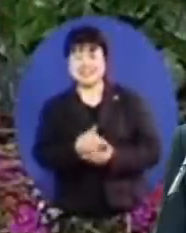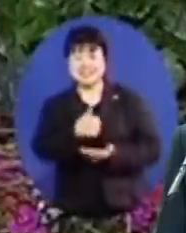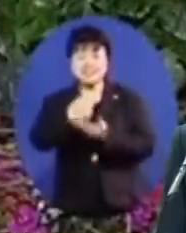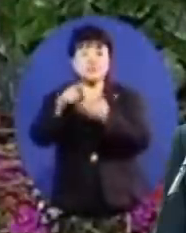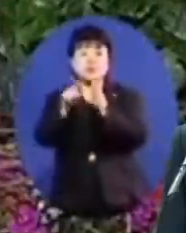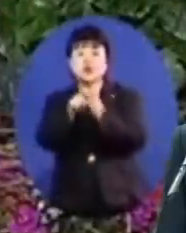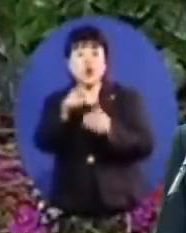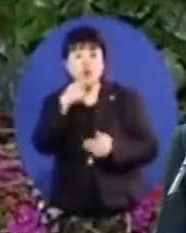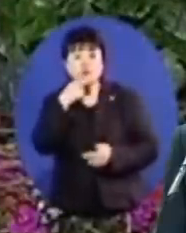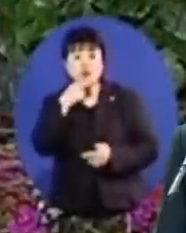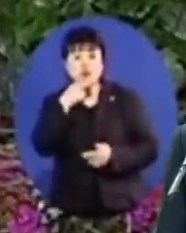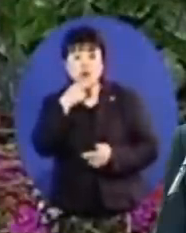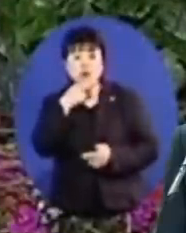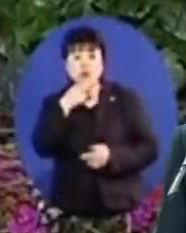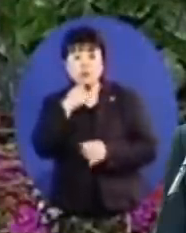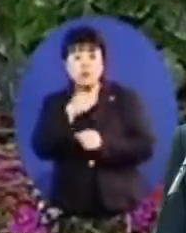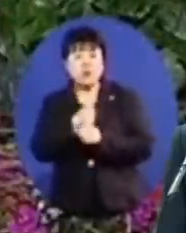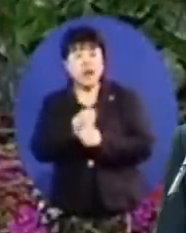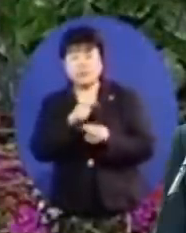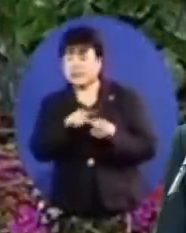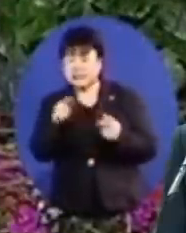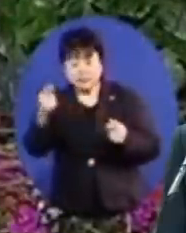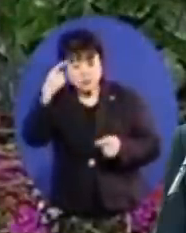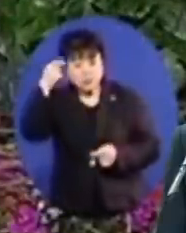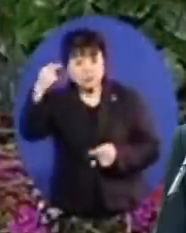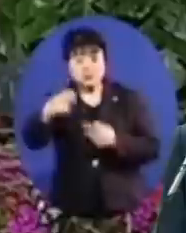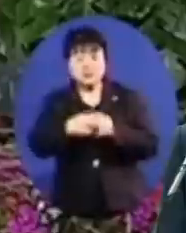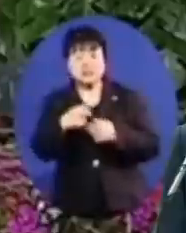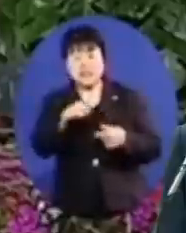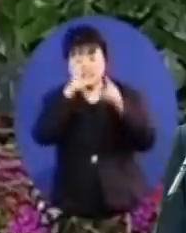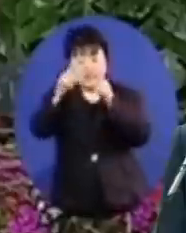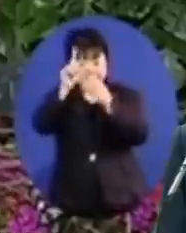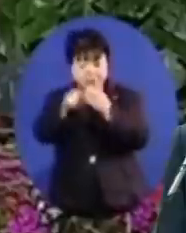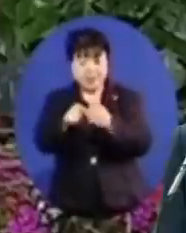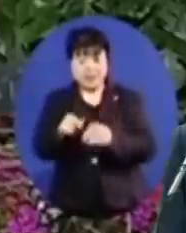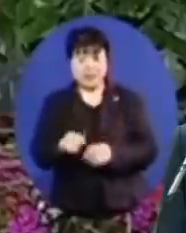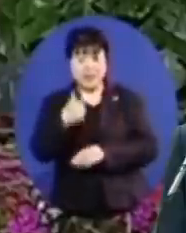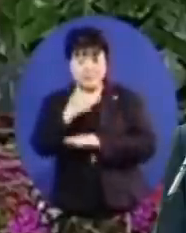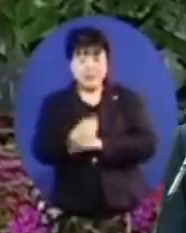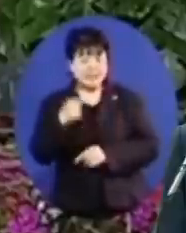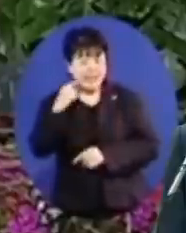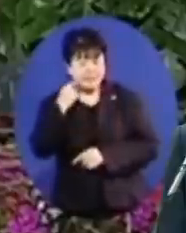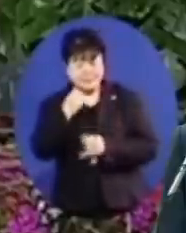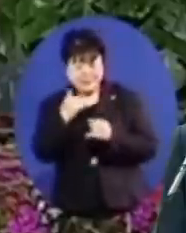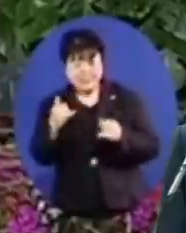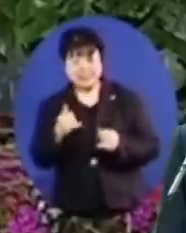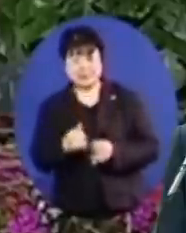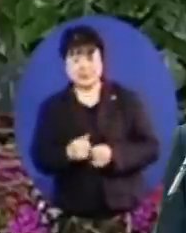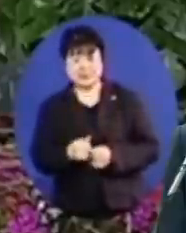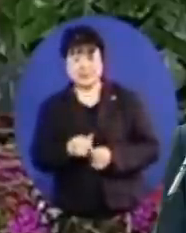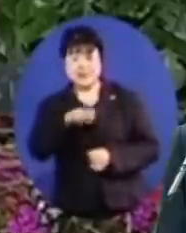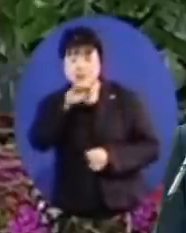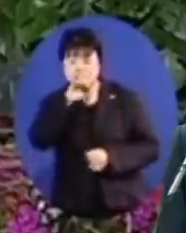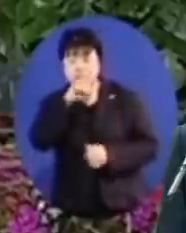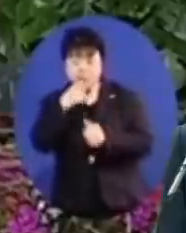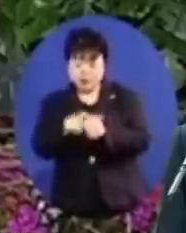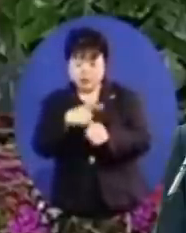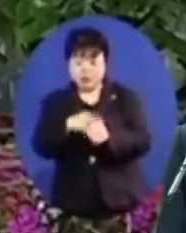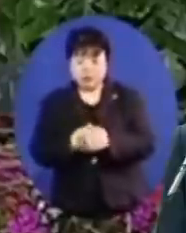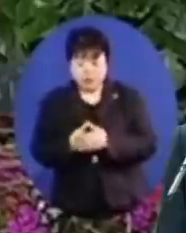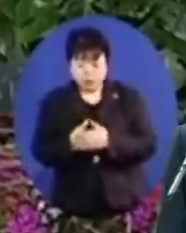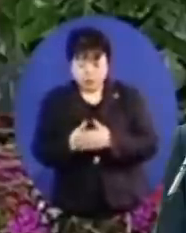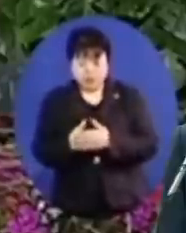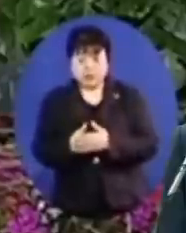않았어. 비과학적이라고 생각했지. 의사 생활을 하면서 말기암 환자들이 주변 사람들을 원망하고 욕을 하며 불안에